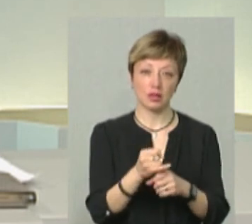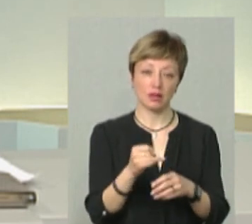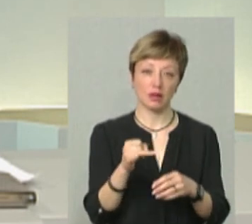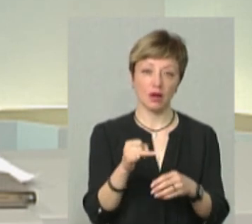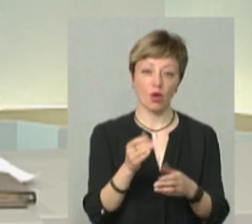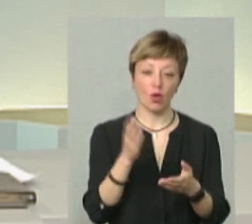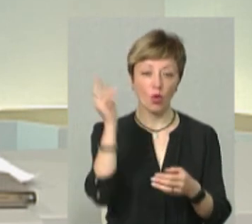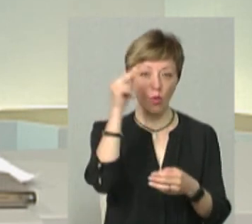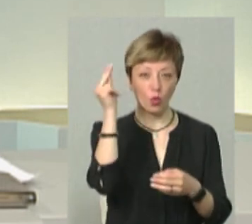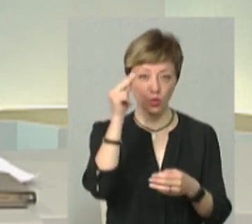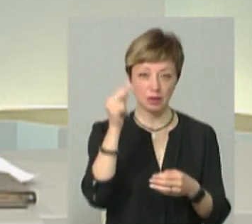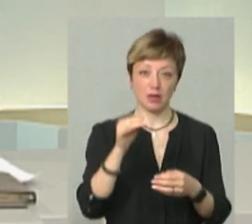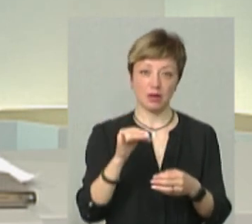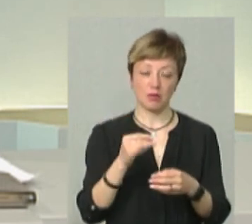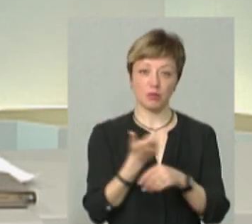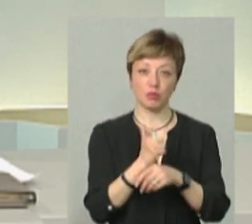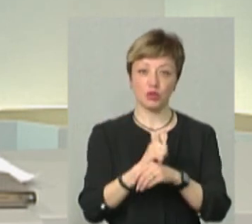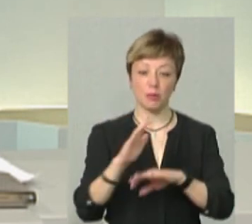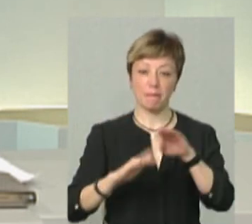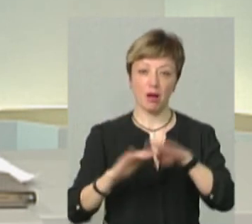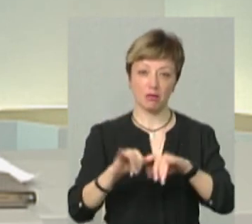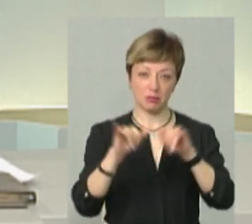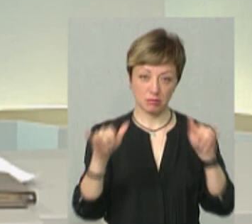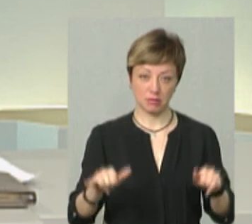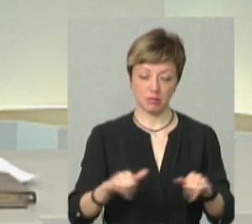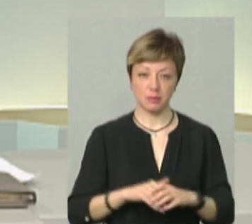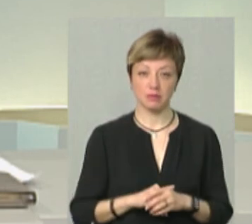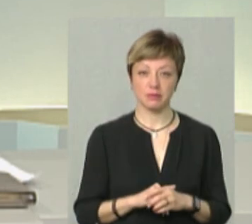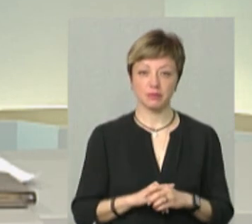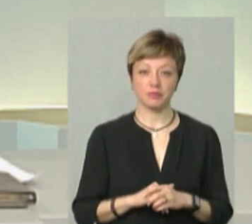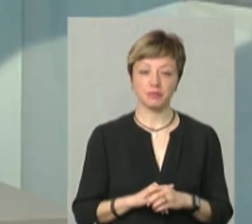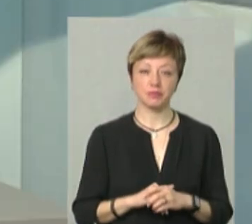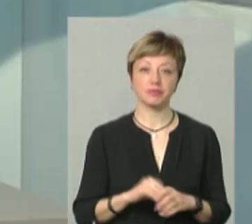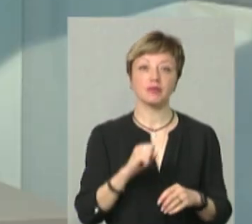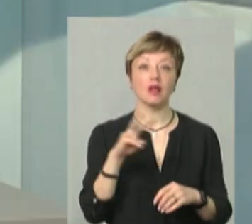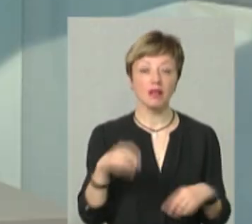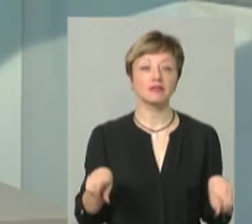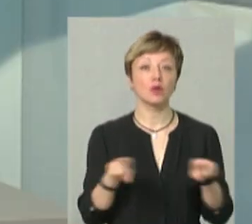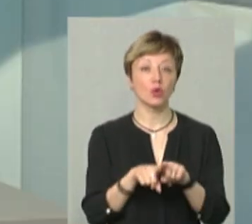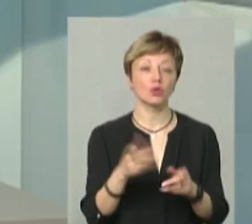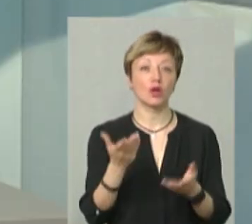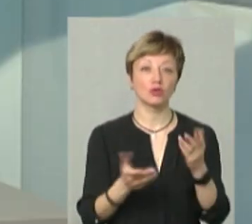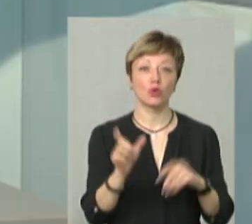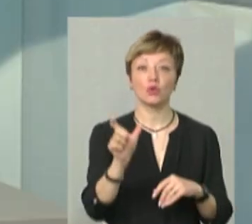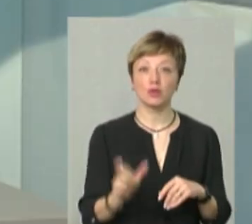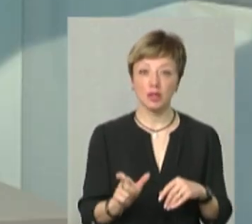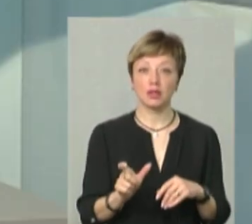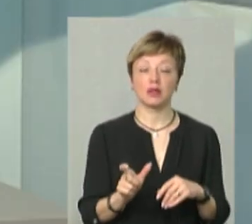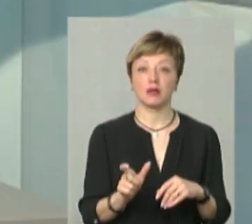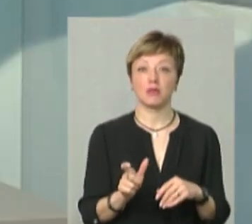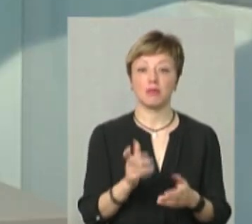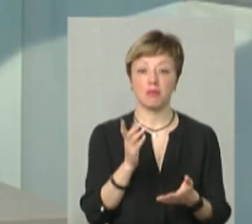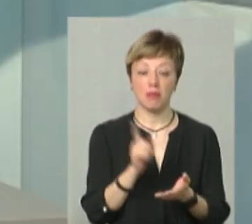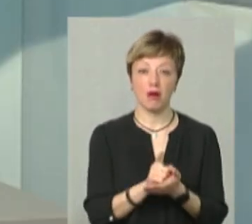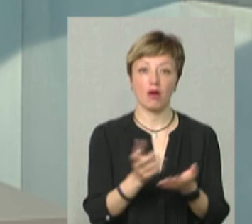теоретичний курс, по максимуму збільшений курс практичний. Але все одно, якщо людина йде і вона